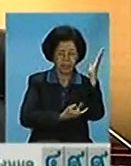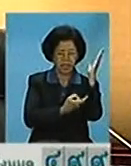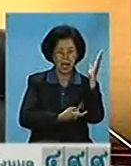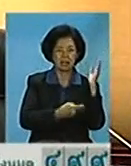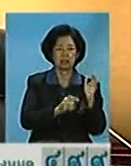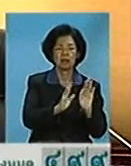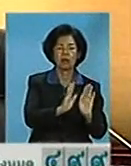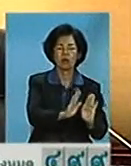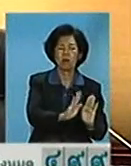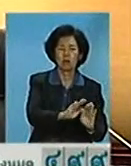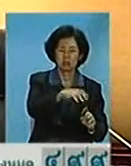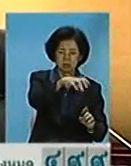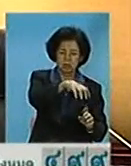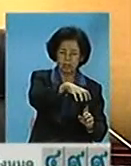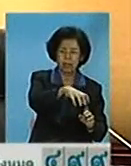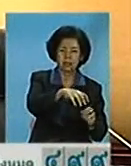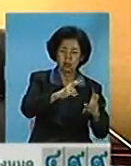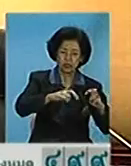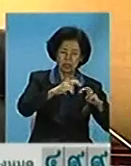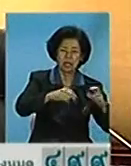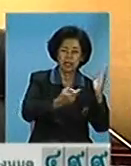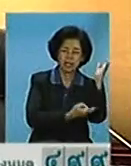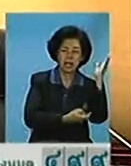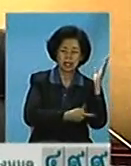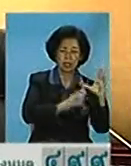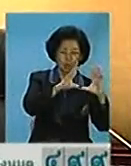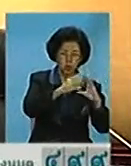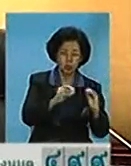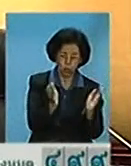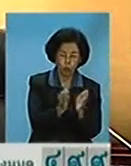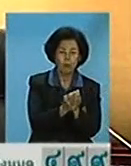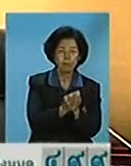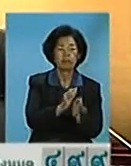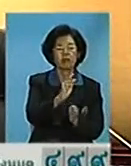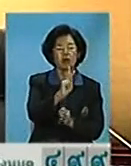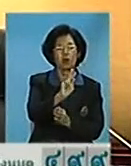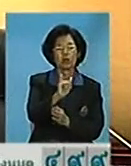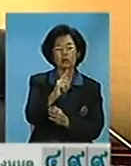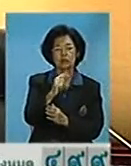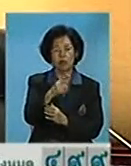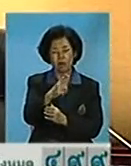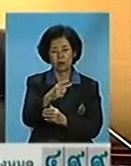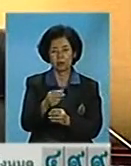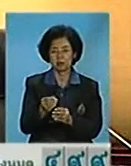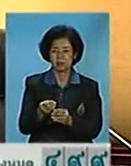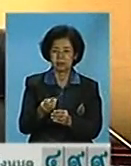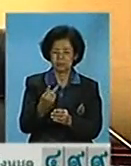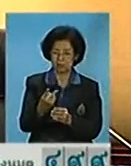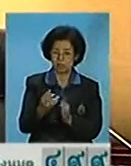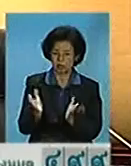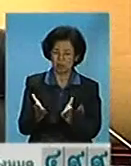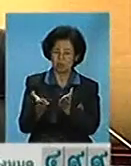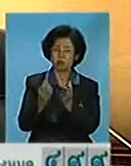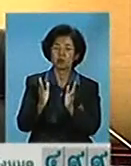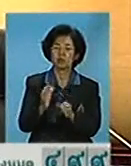นั่นเองซึ่งตอนนี้ก็จะยุบเข้ารวมเข้ามาอยู่เป็นกยท.ข้อต่อไปก็คือส่งเสริมสนับสนุนให้ความช่วยเหลือเกษตรกรชาวสวนยางผู้ประก